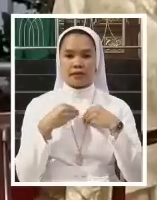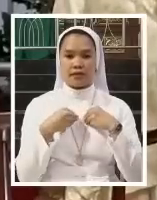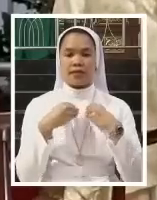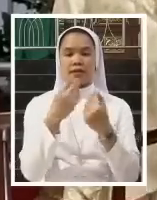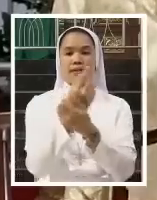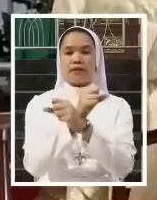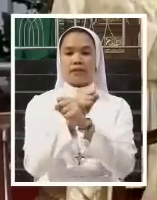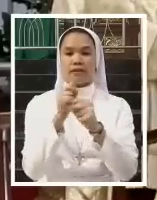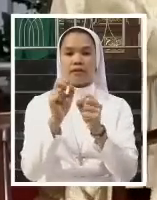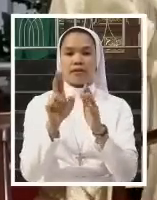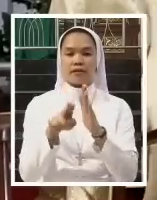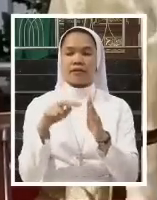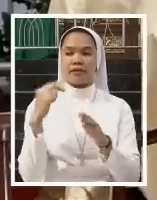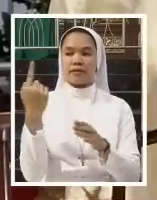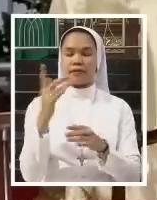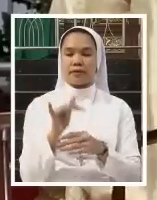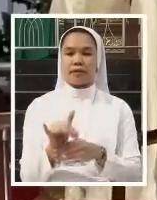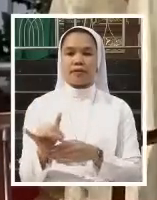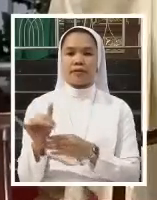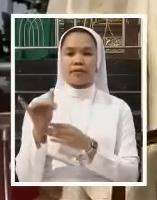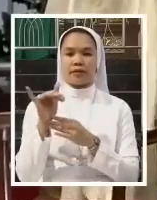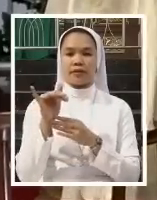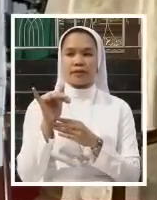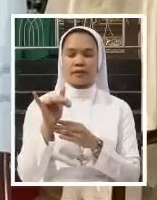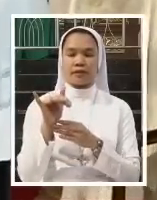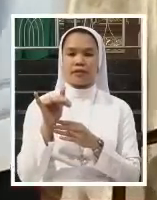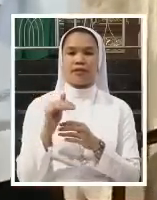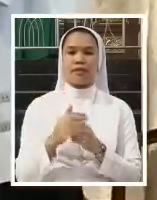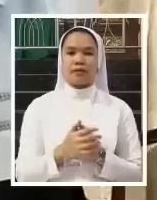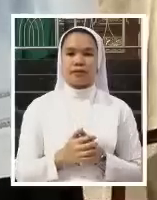kaligtasan na daing kasagkoran.